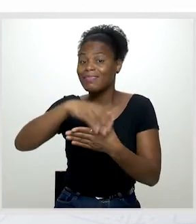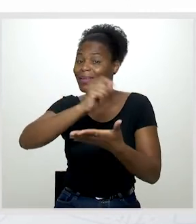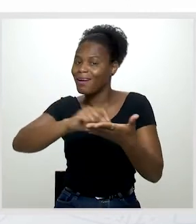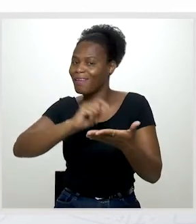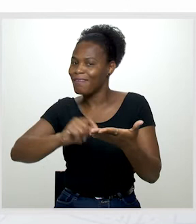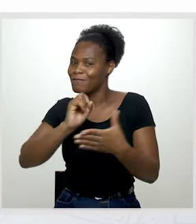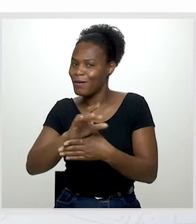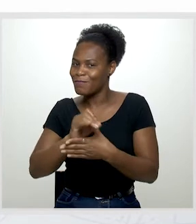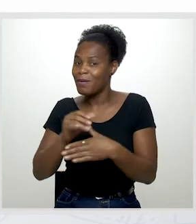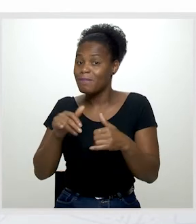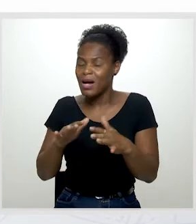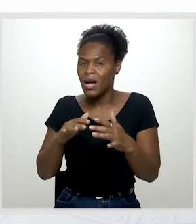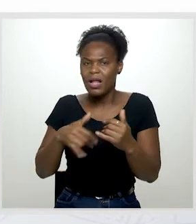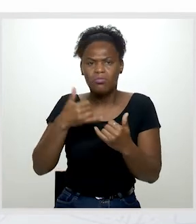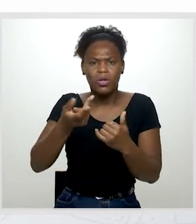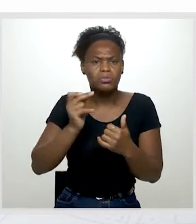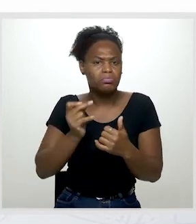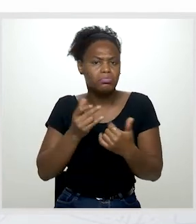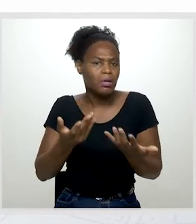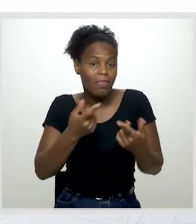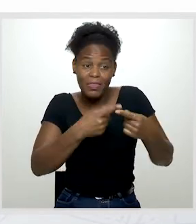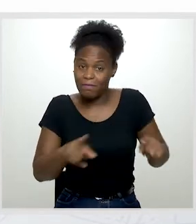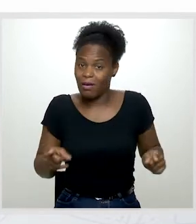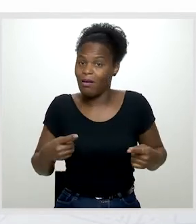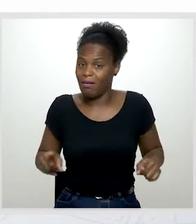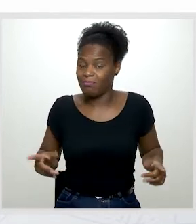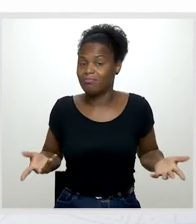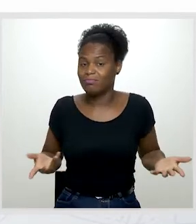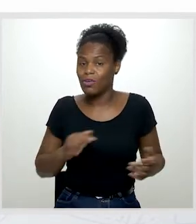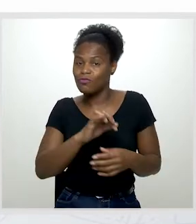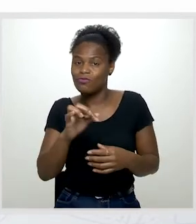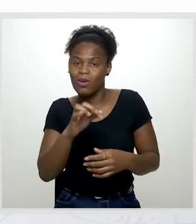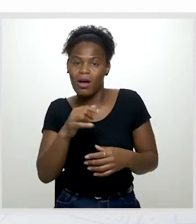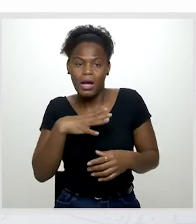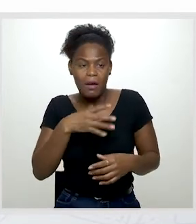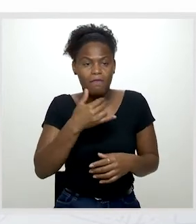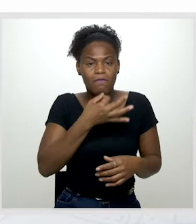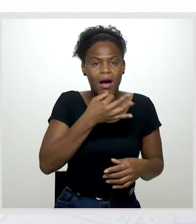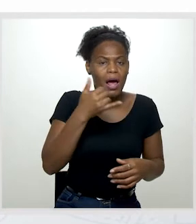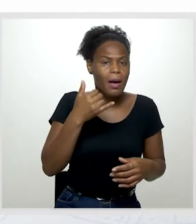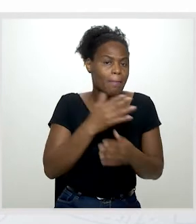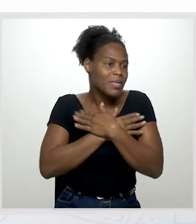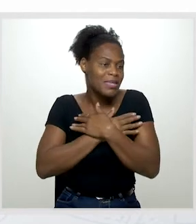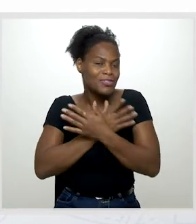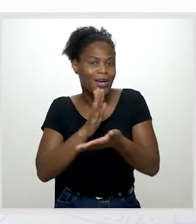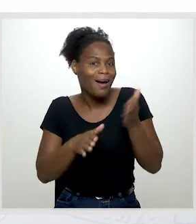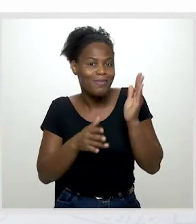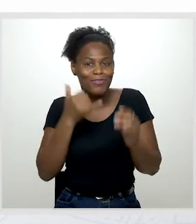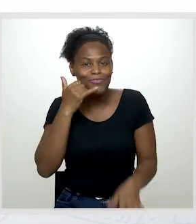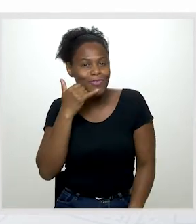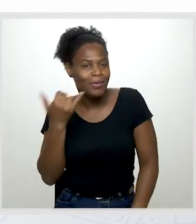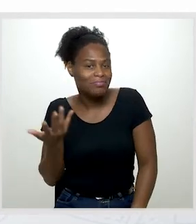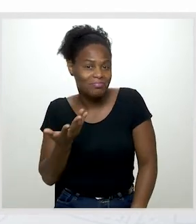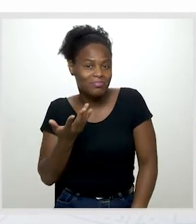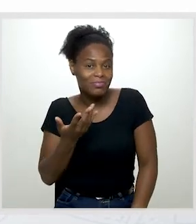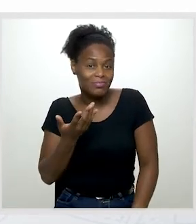lettres. Mais depuis quelques années, c'est différent. Vous voulez parler à un ami et hop, vous lui